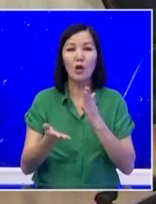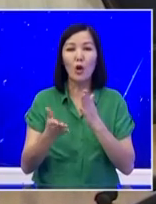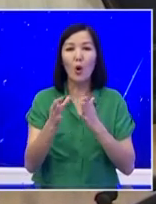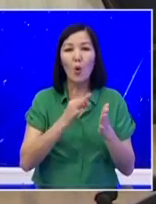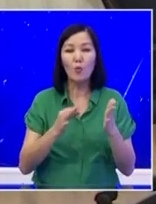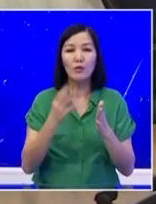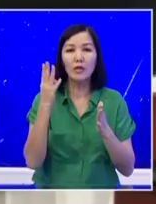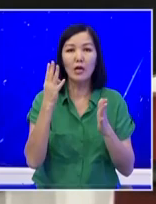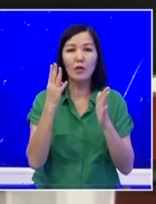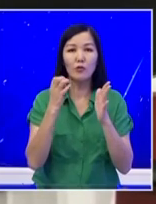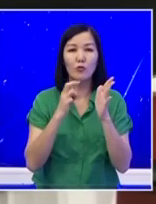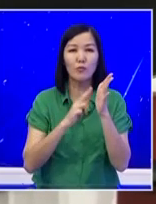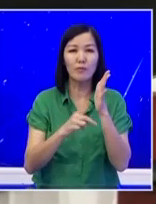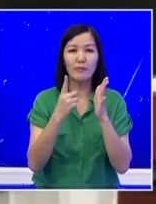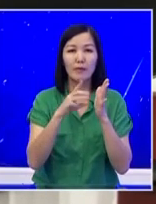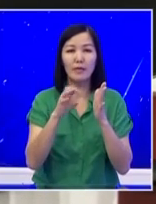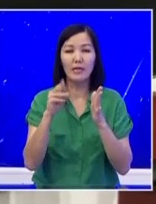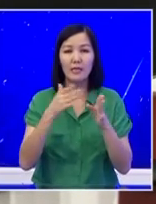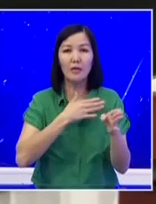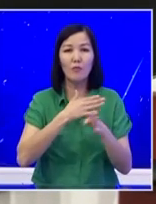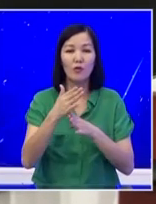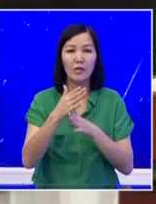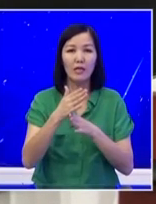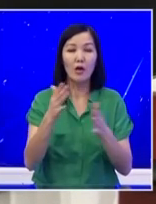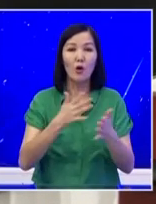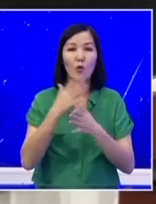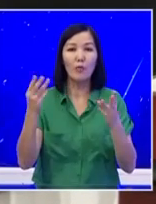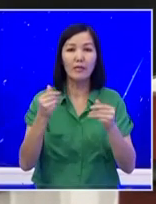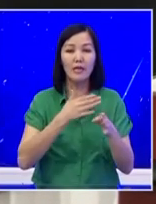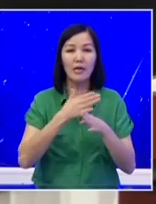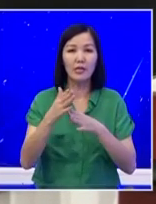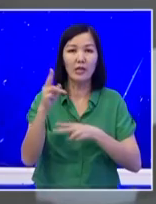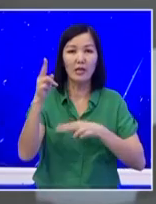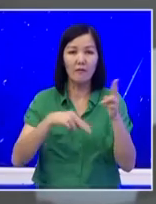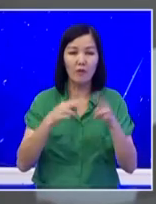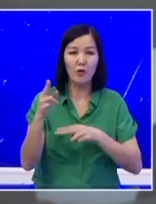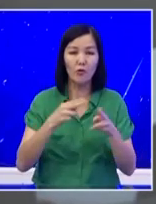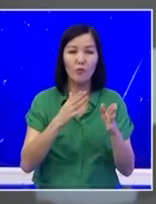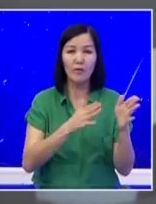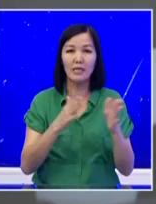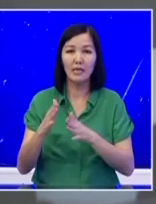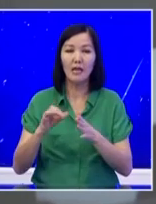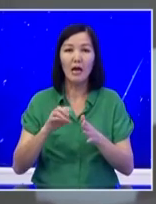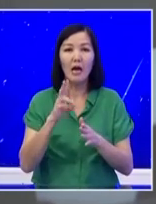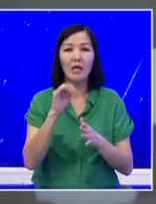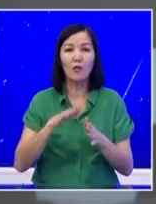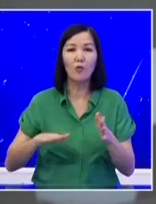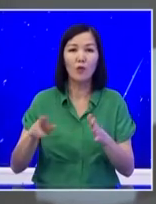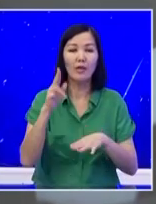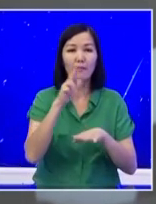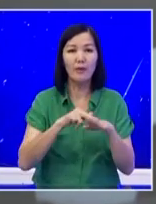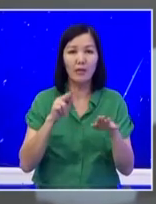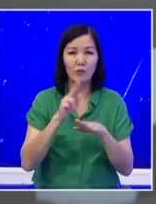облысқа 471 миллиард теңге бөлінген. Қомақты қаражатқа аймақтағы инфрақұрылым реттелді. Алакөл